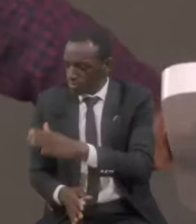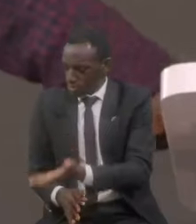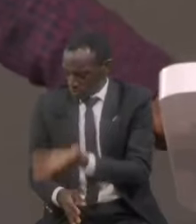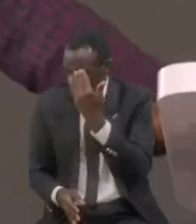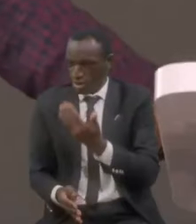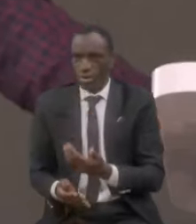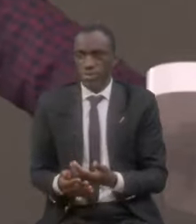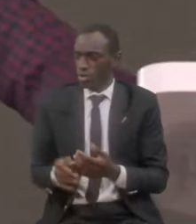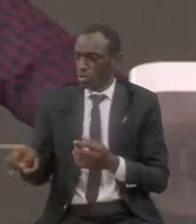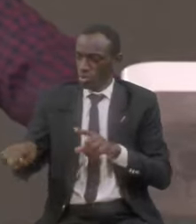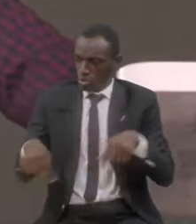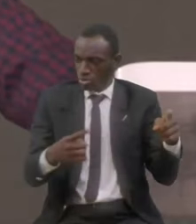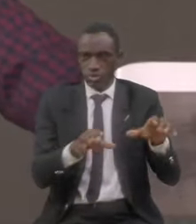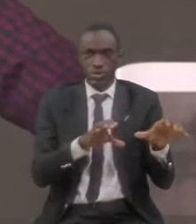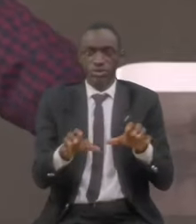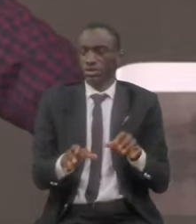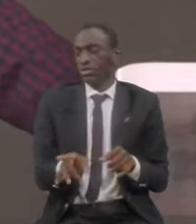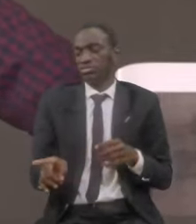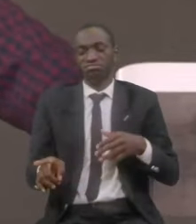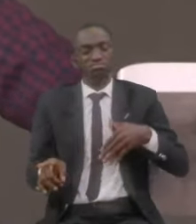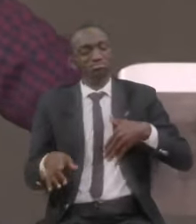Va faire ceci. Ah, je suis fatigué. Hein?